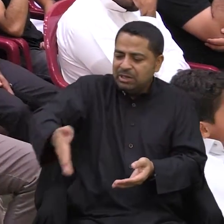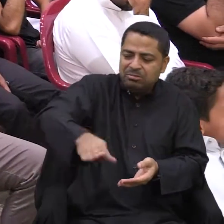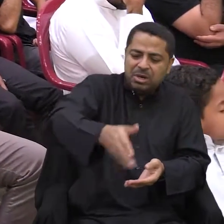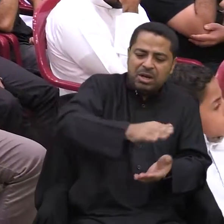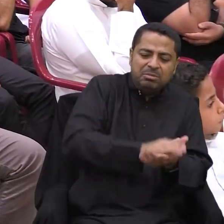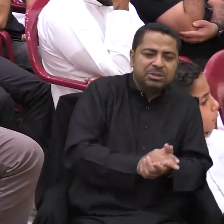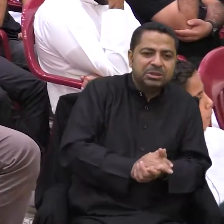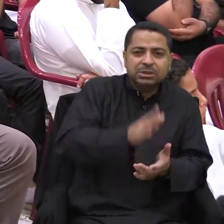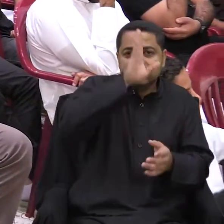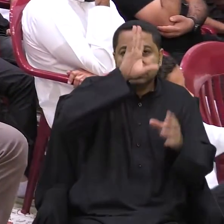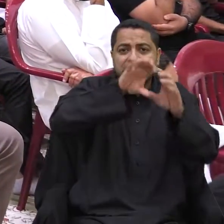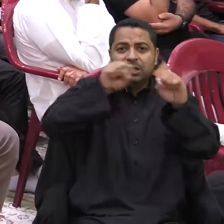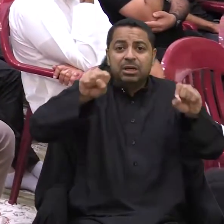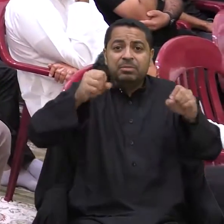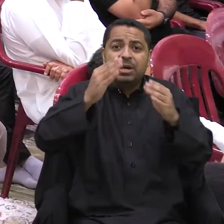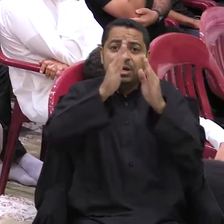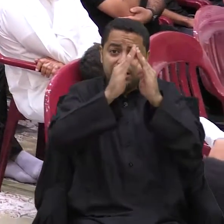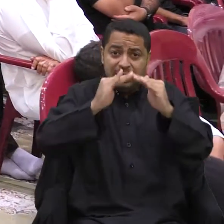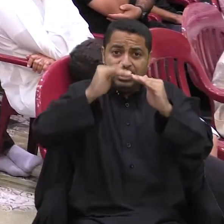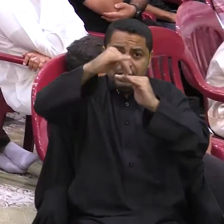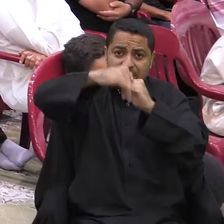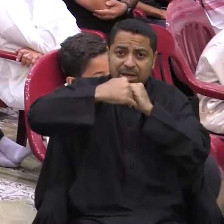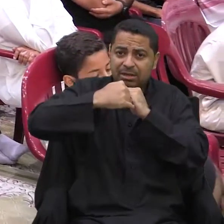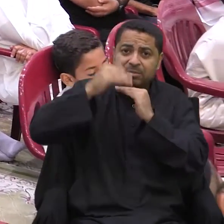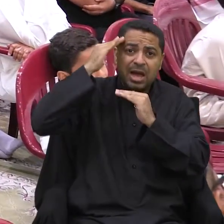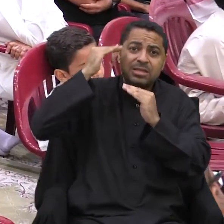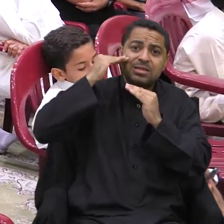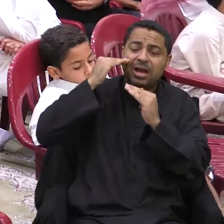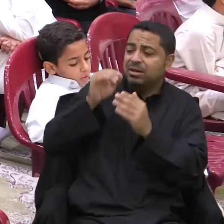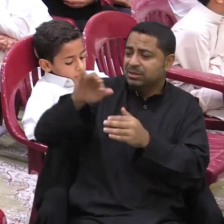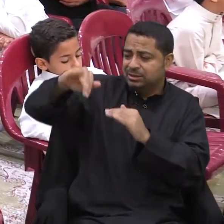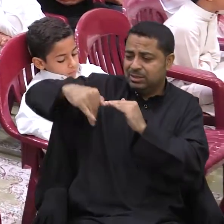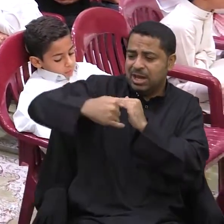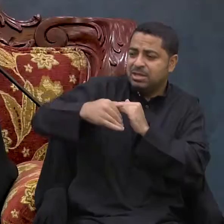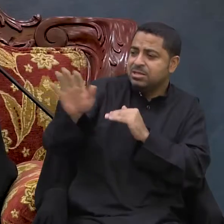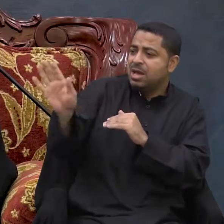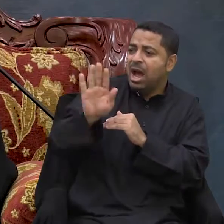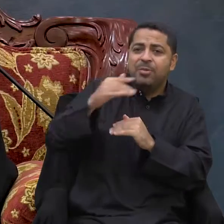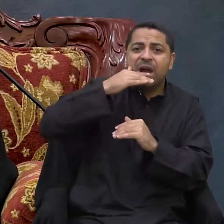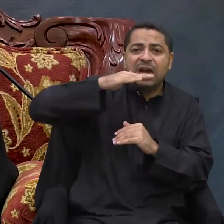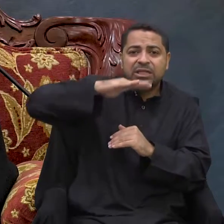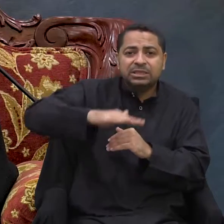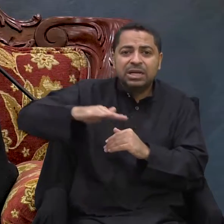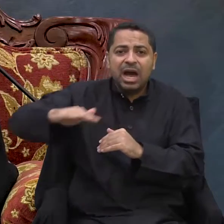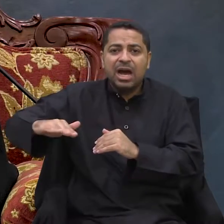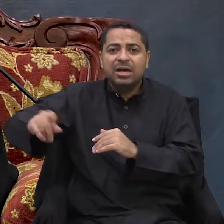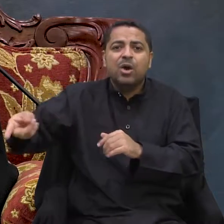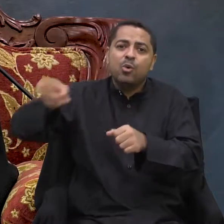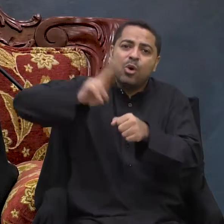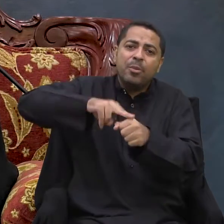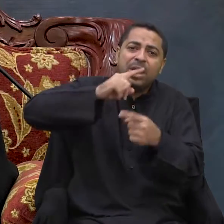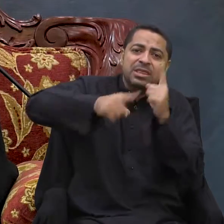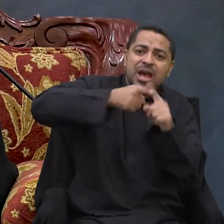إلى الخيمات حتى يودع النساء والأطفال ويحمل على